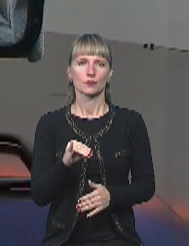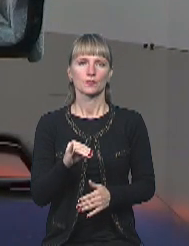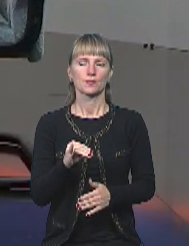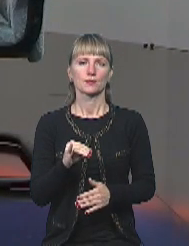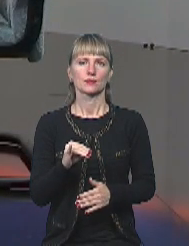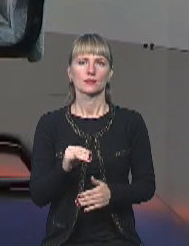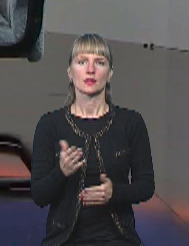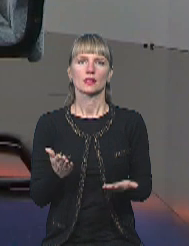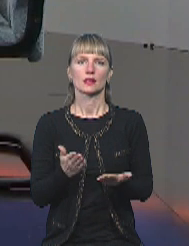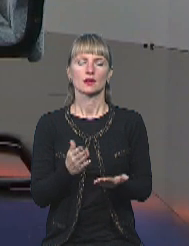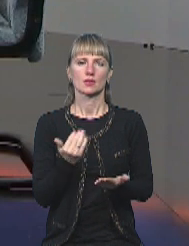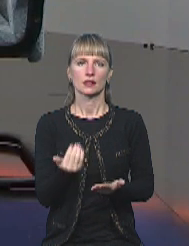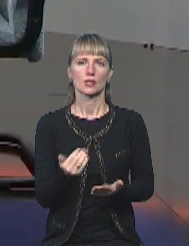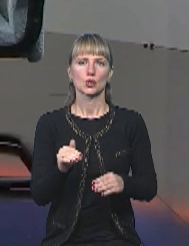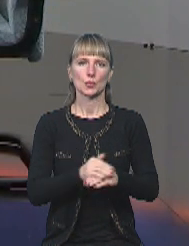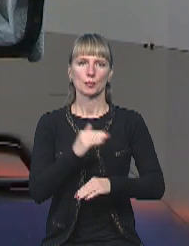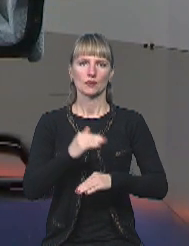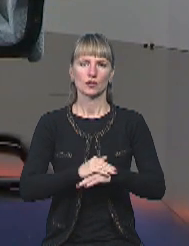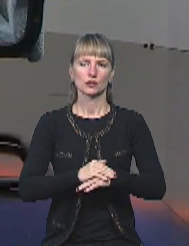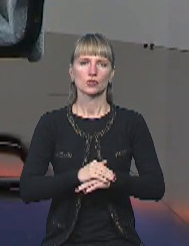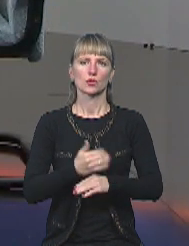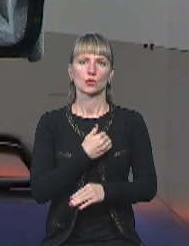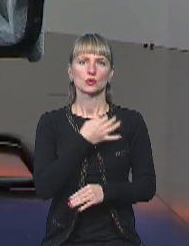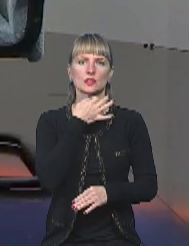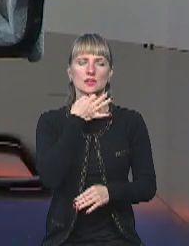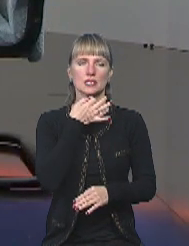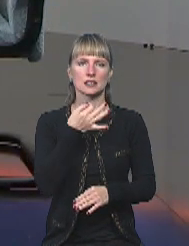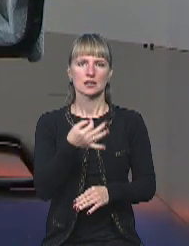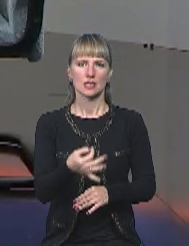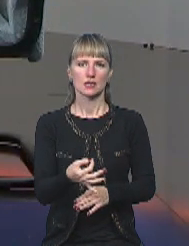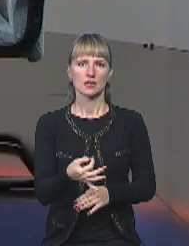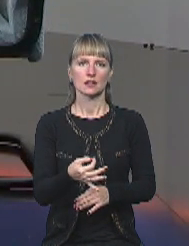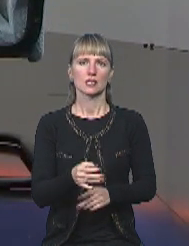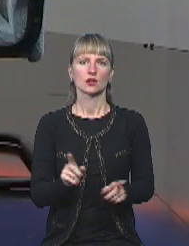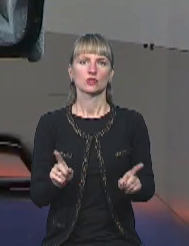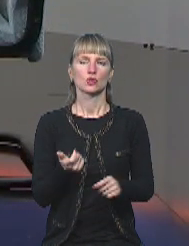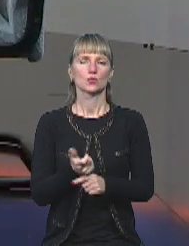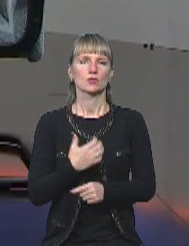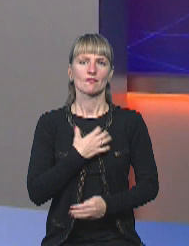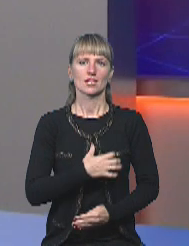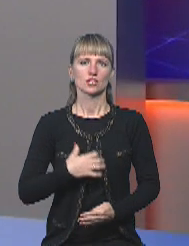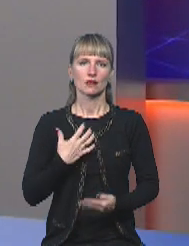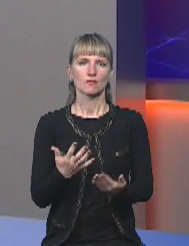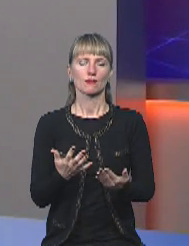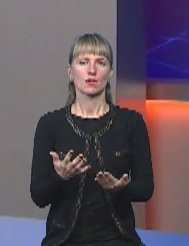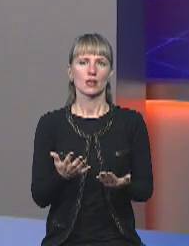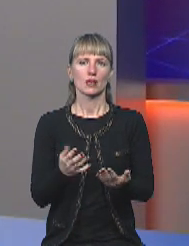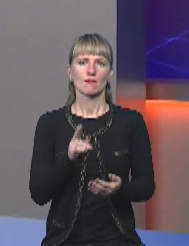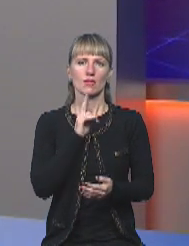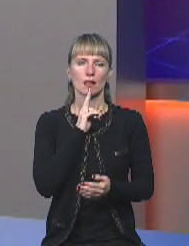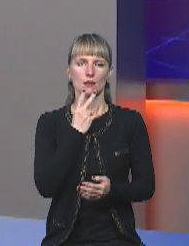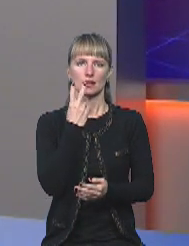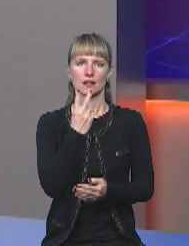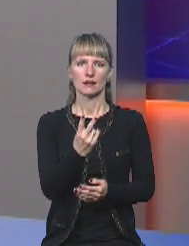червоні лінії? Добрий вечір. Ну, по-перше, хочу сказати, що дуже важливо тримати в фокусі,